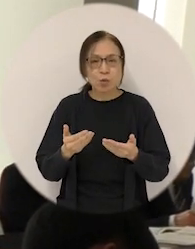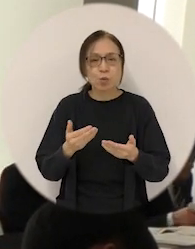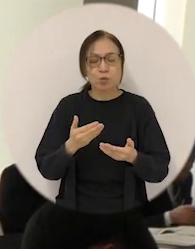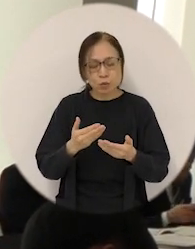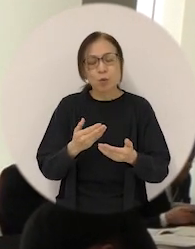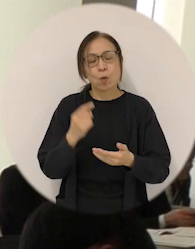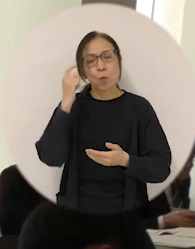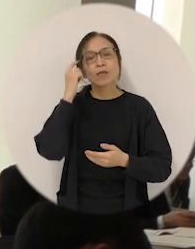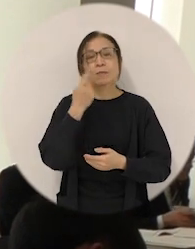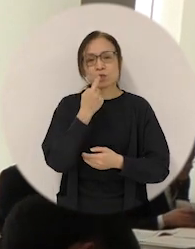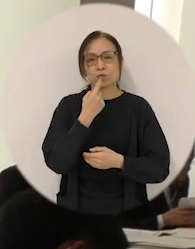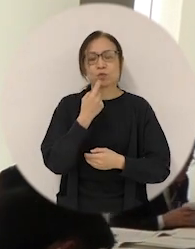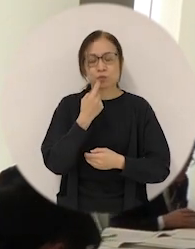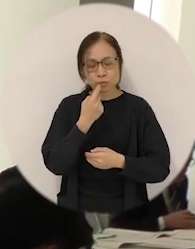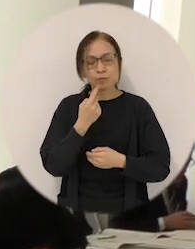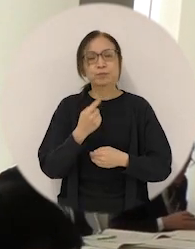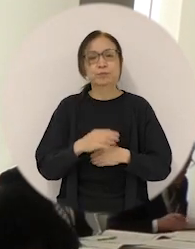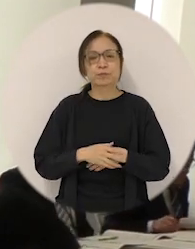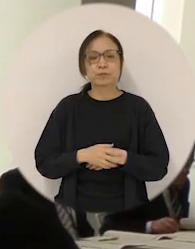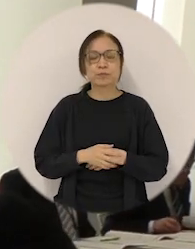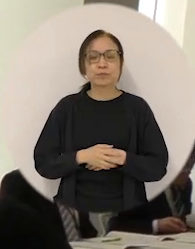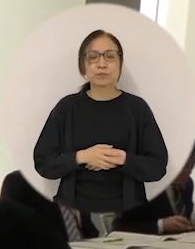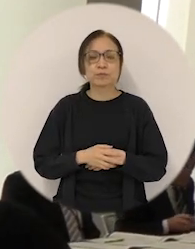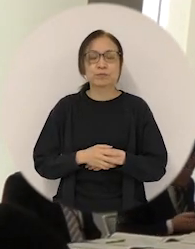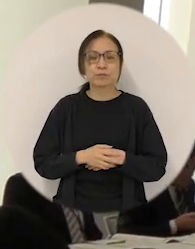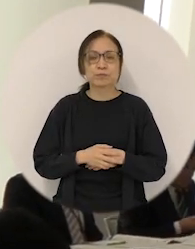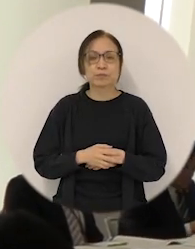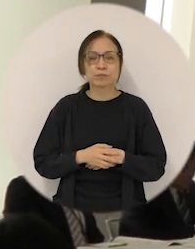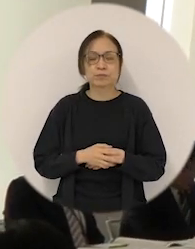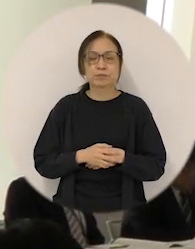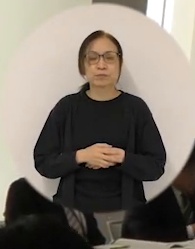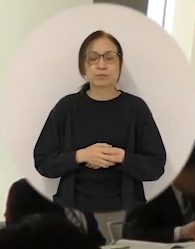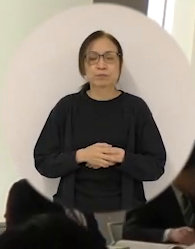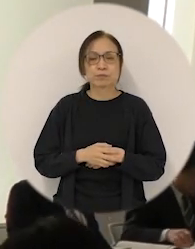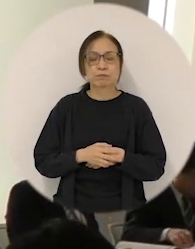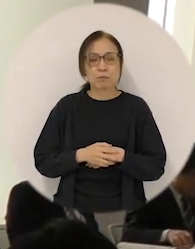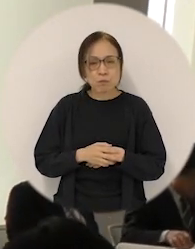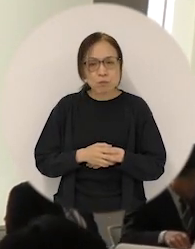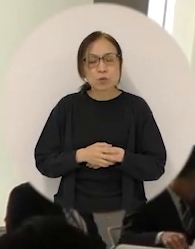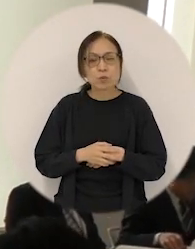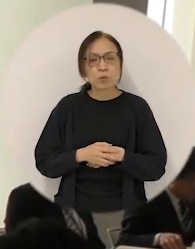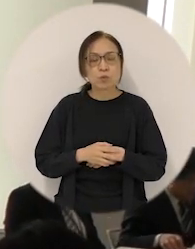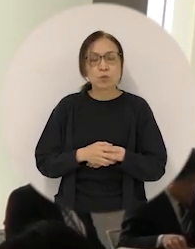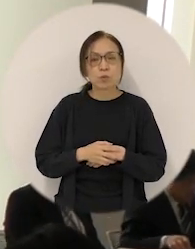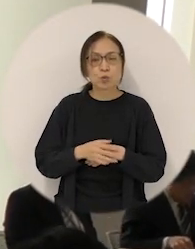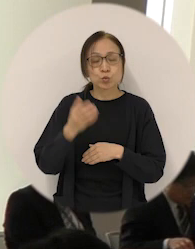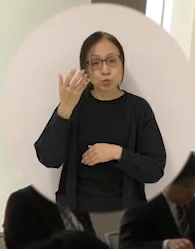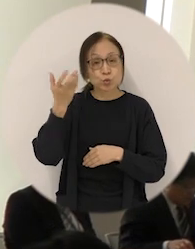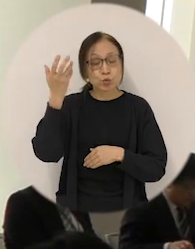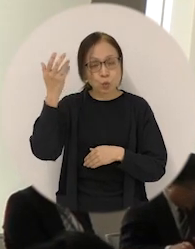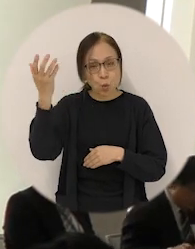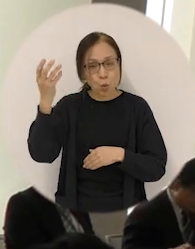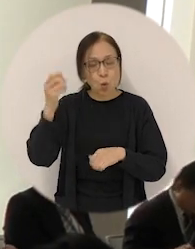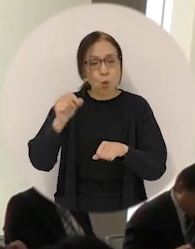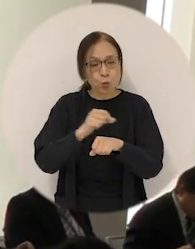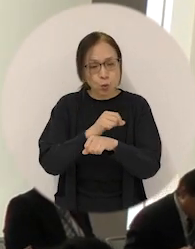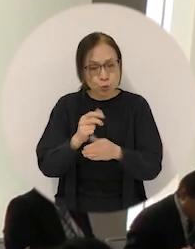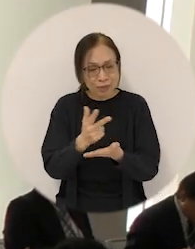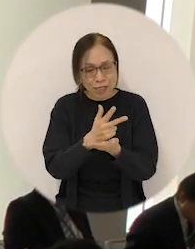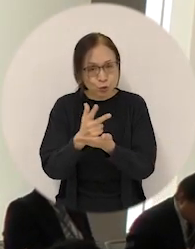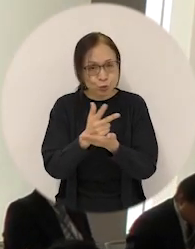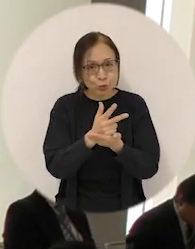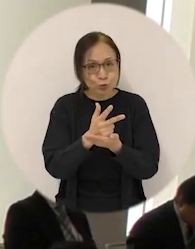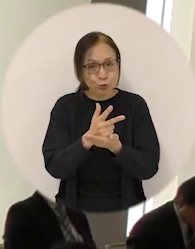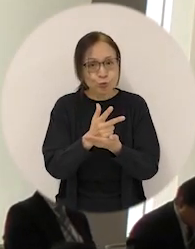、そうしますと、空想特撮のこうコンテンツみたいなもの